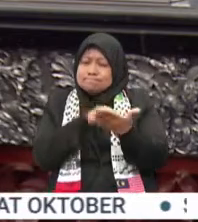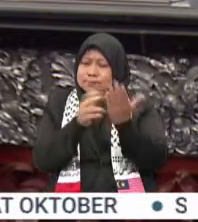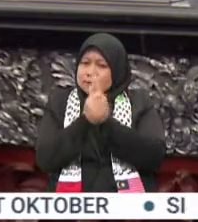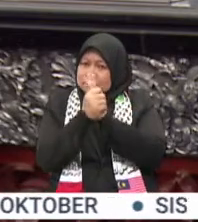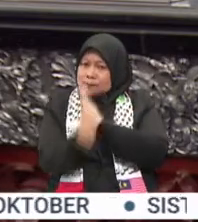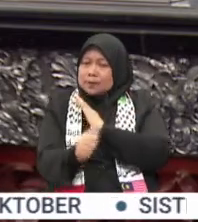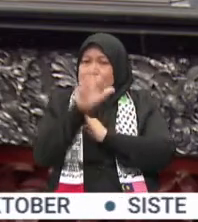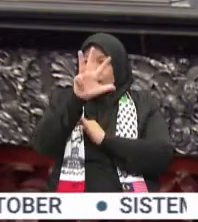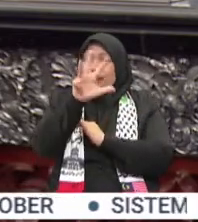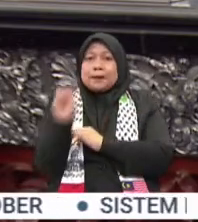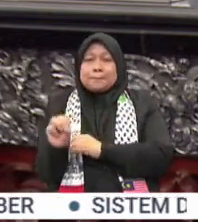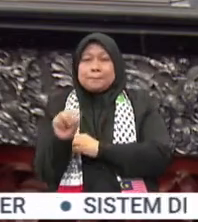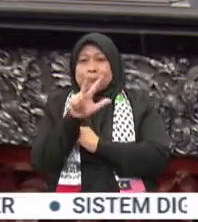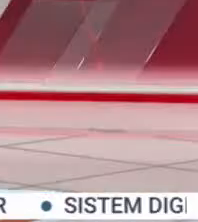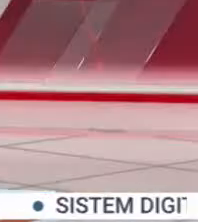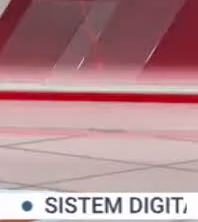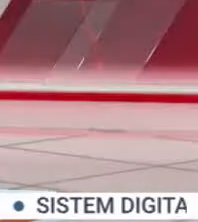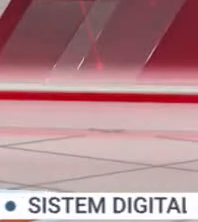kemahiran asas 3M.